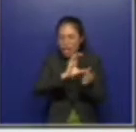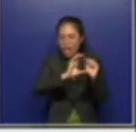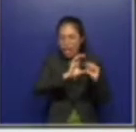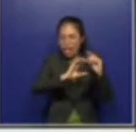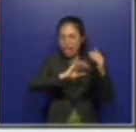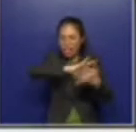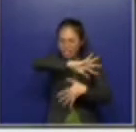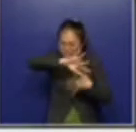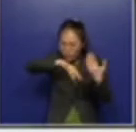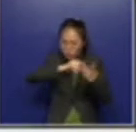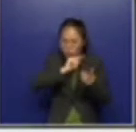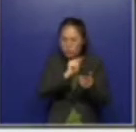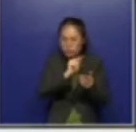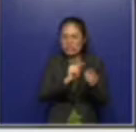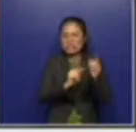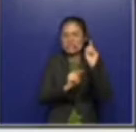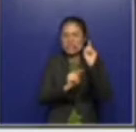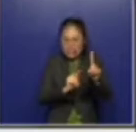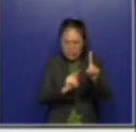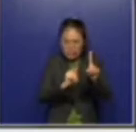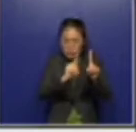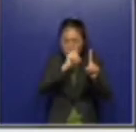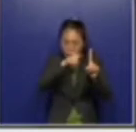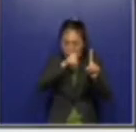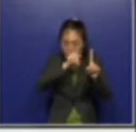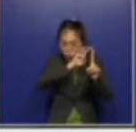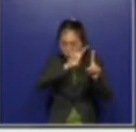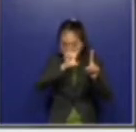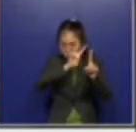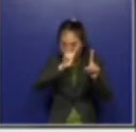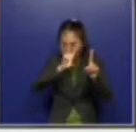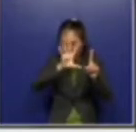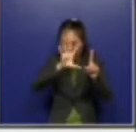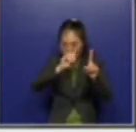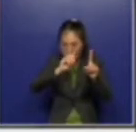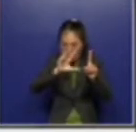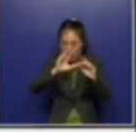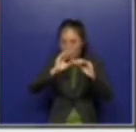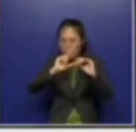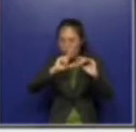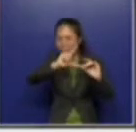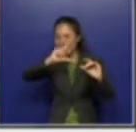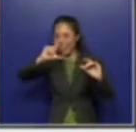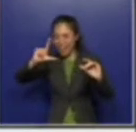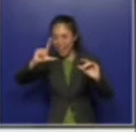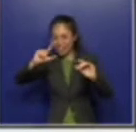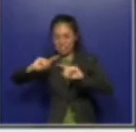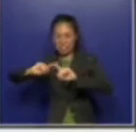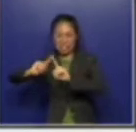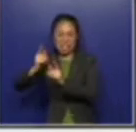ณ 1,653 ล้านบาทแต่ปรากฏว่ามีรายจ่ายประมาณ